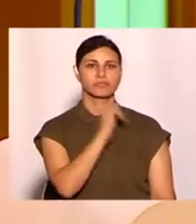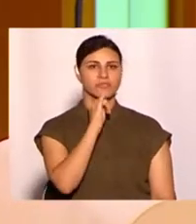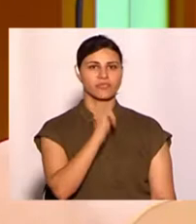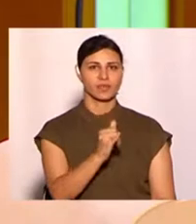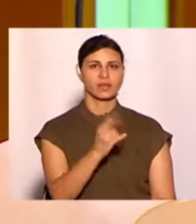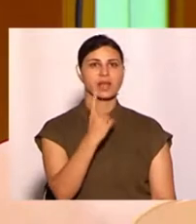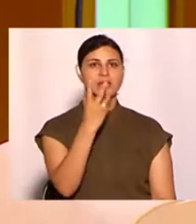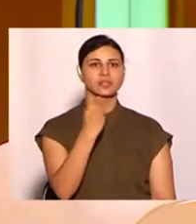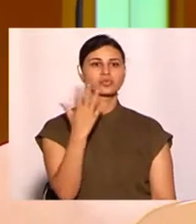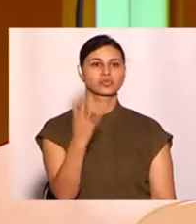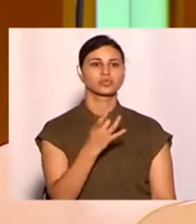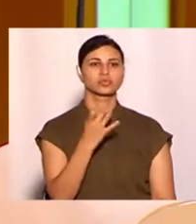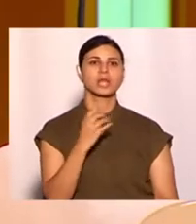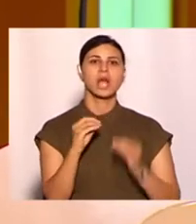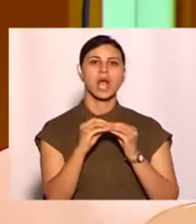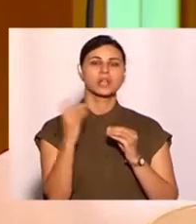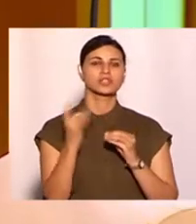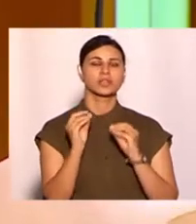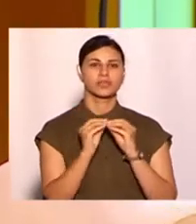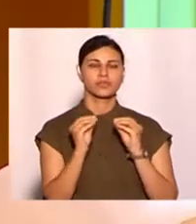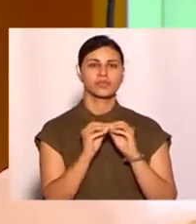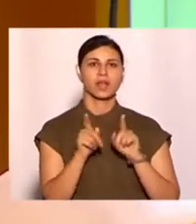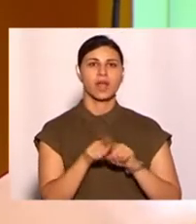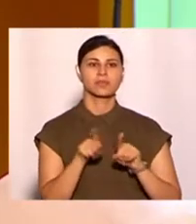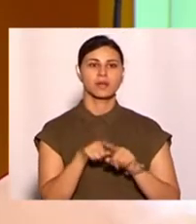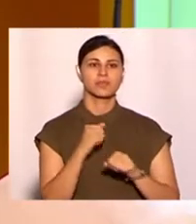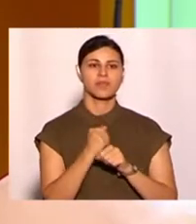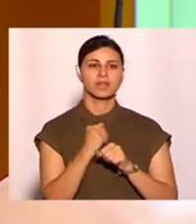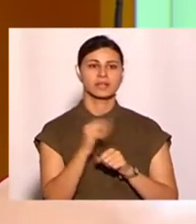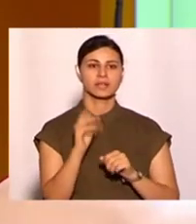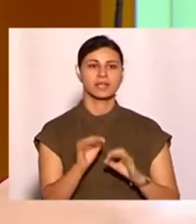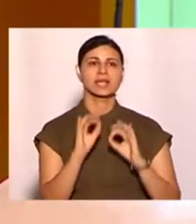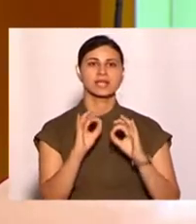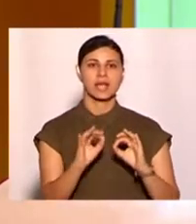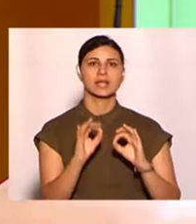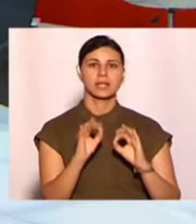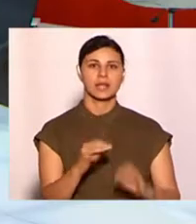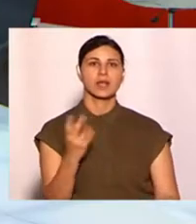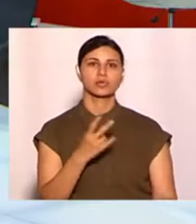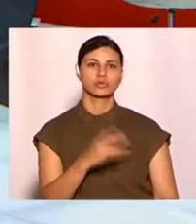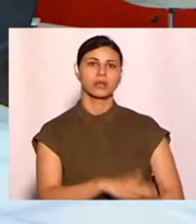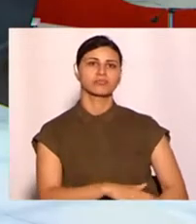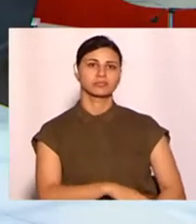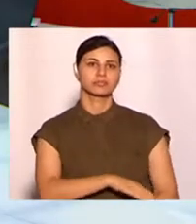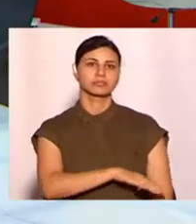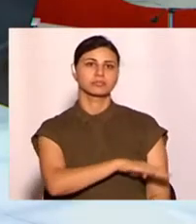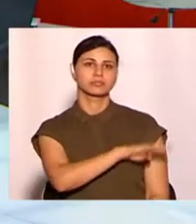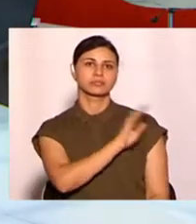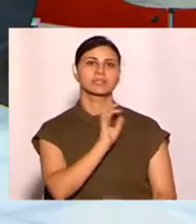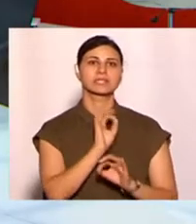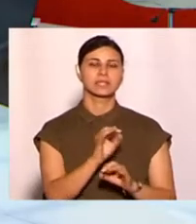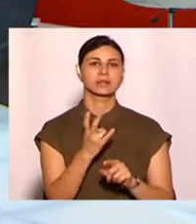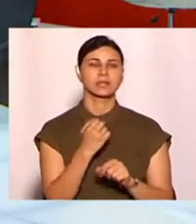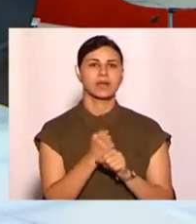დღეში 5 ჯერ, 10 ჯერ ვაკეთებთ ერთი და იგივე მოძრაობას და ნელ-ნელა თქვენ ნახავთ პროგრესს, როგორ აწევთ ხელს. პირველი რაც